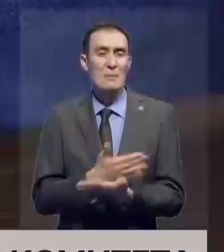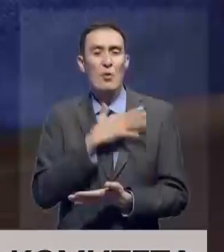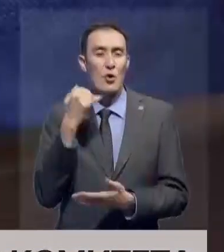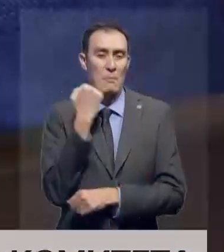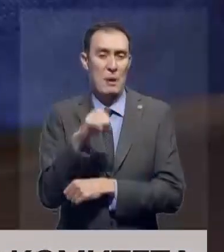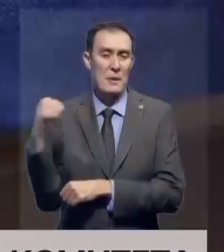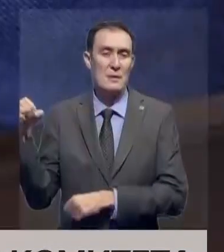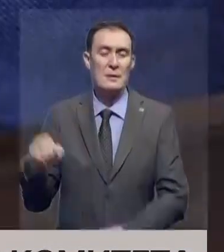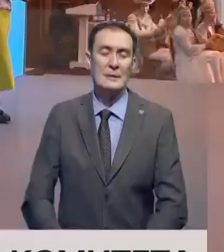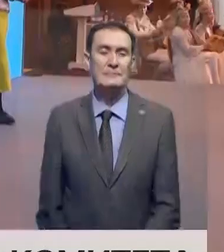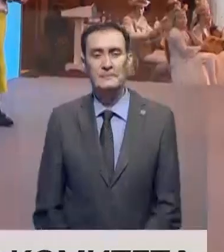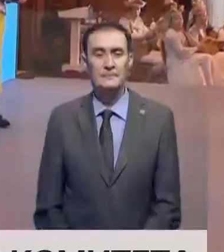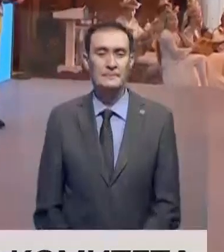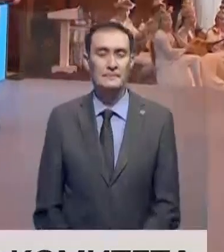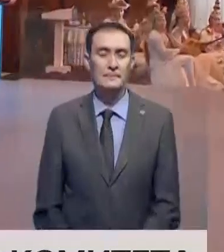много побед.